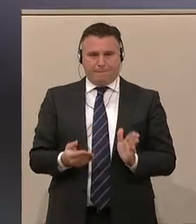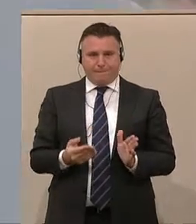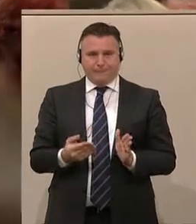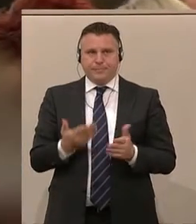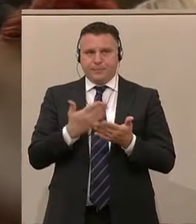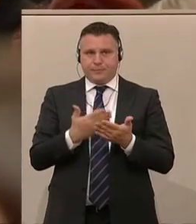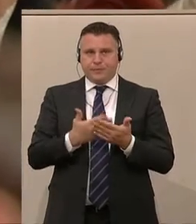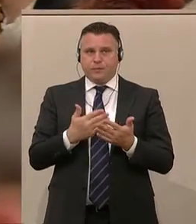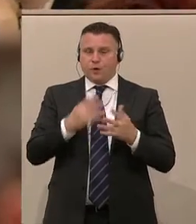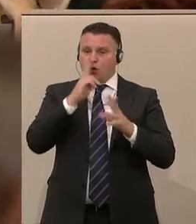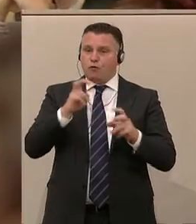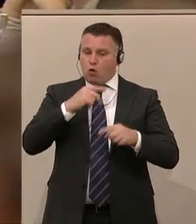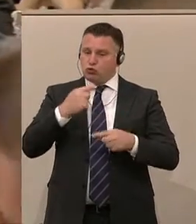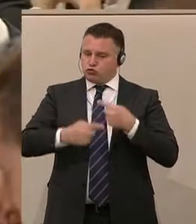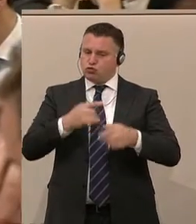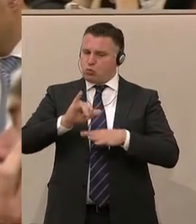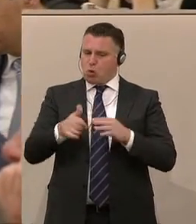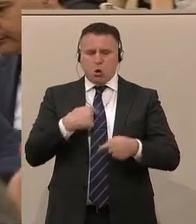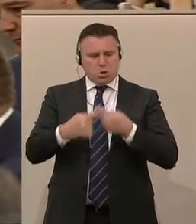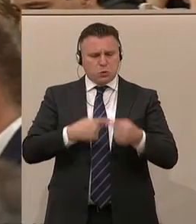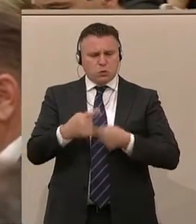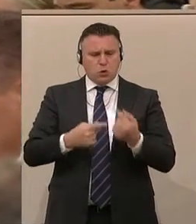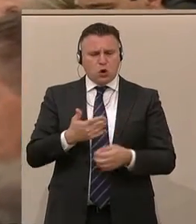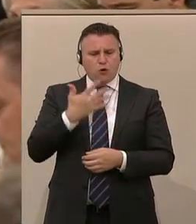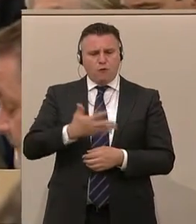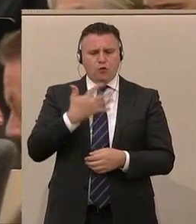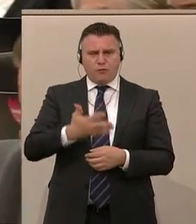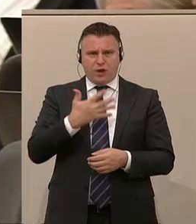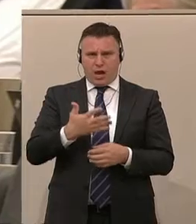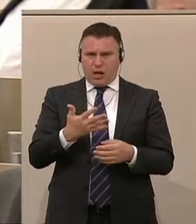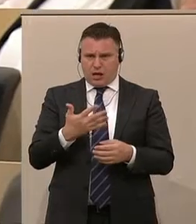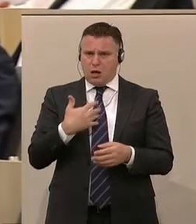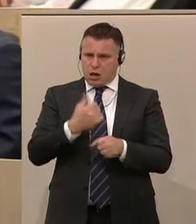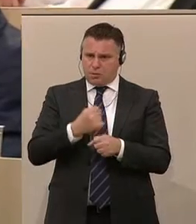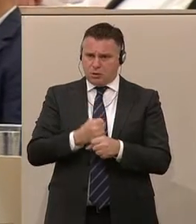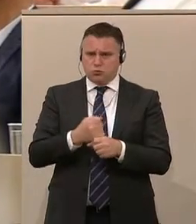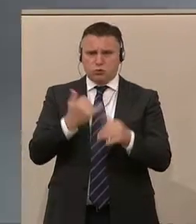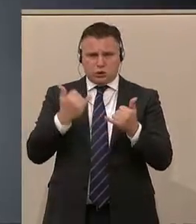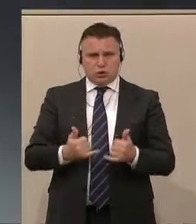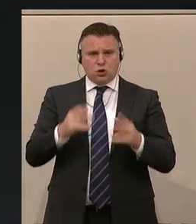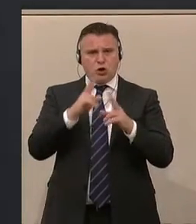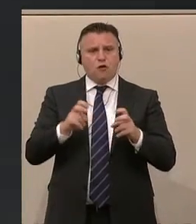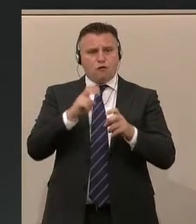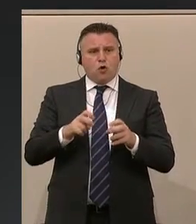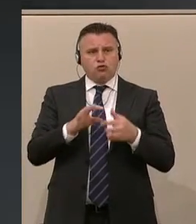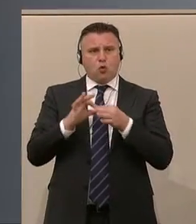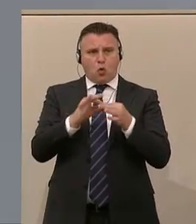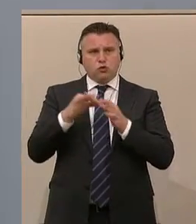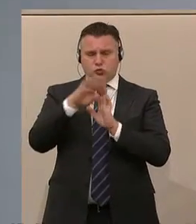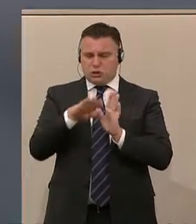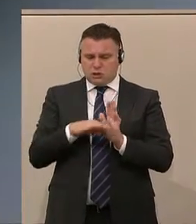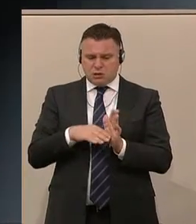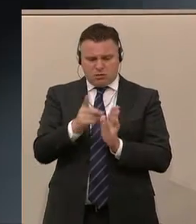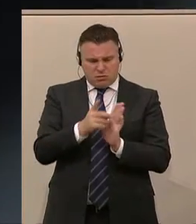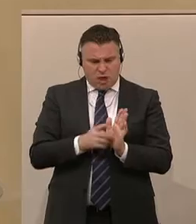einem Forschungsprojekt drinnen, das läuft 5 Jahre, man verwendet die Daten nach dem jetzt geänderten Forschungsorganisationsgesetzes und